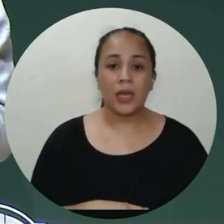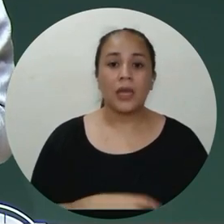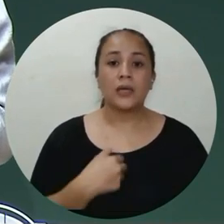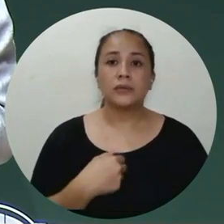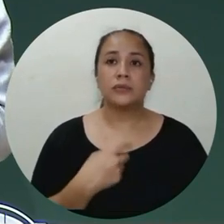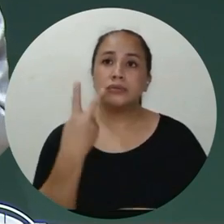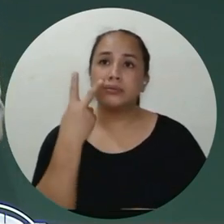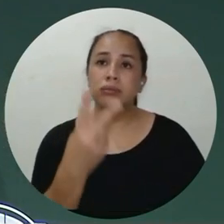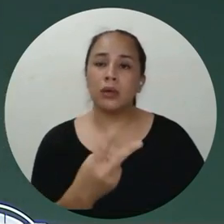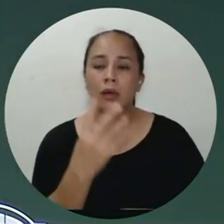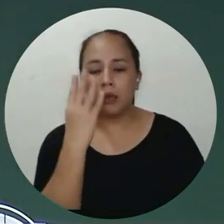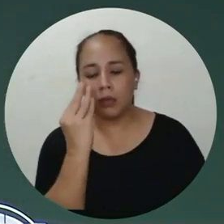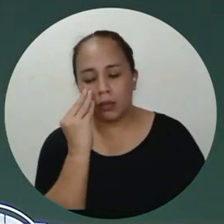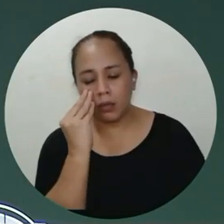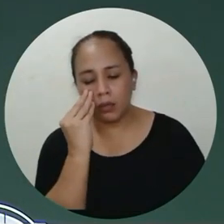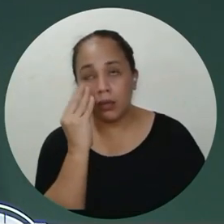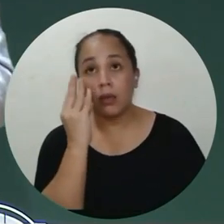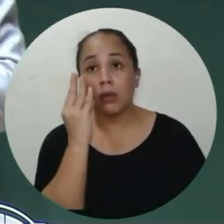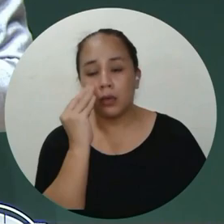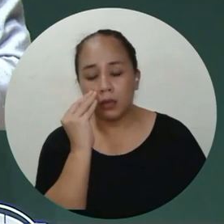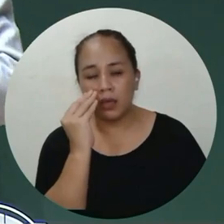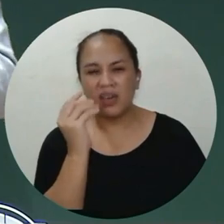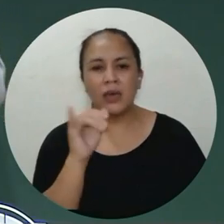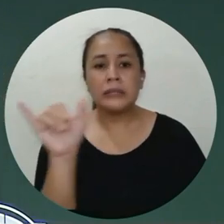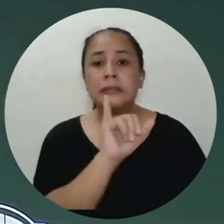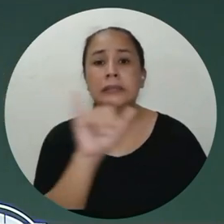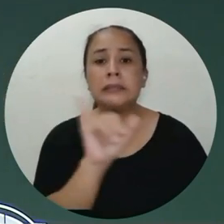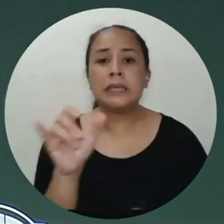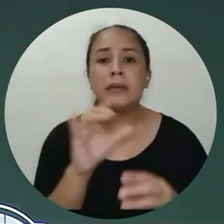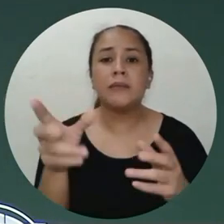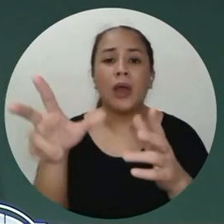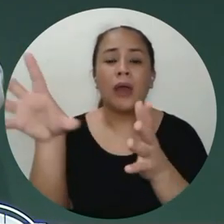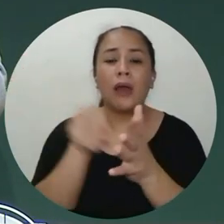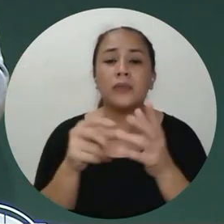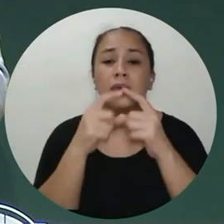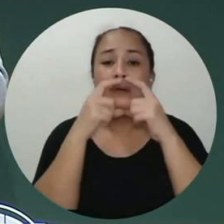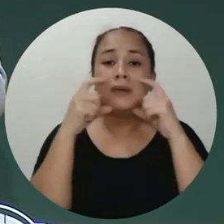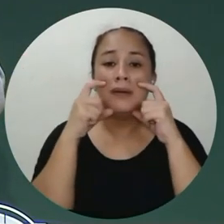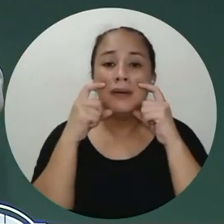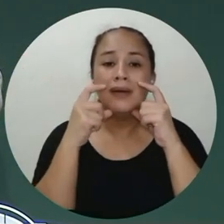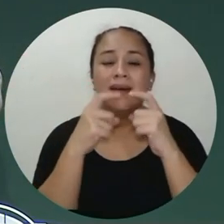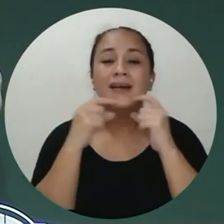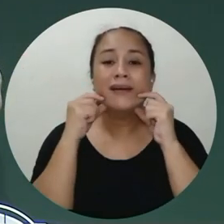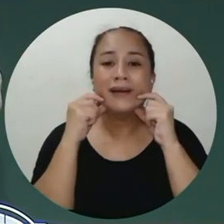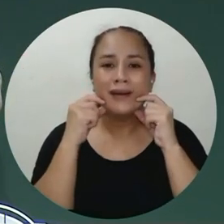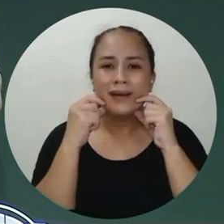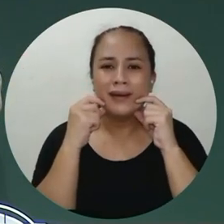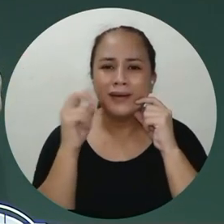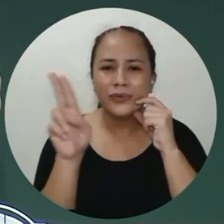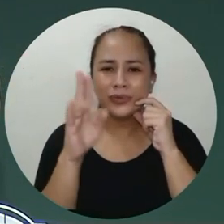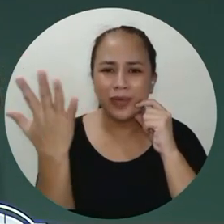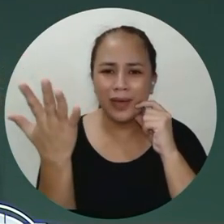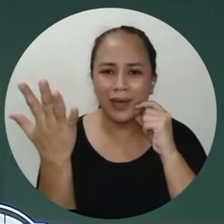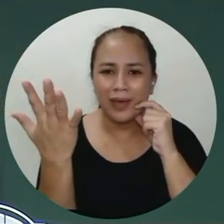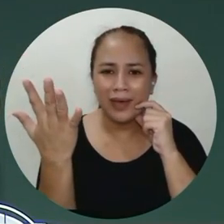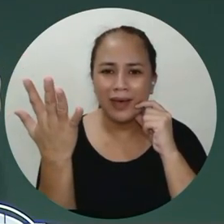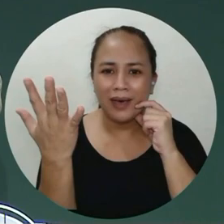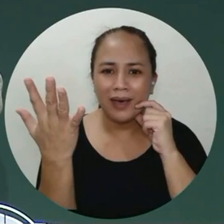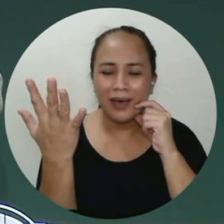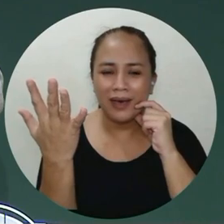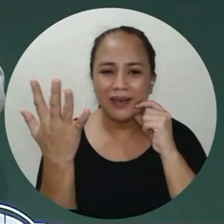so it's just the same like wearing a mask under your chin. 다 유명한 철학자요, 과학자요,